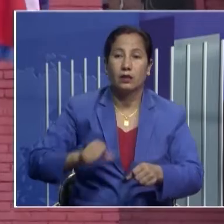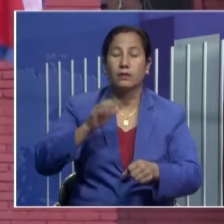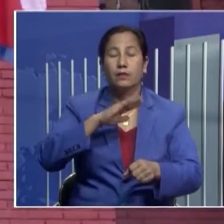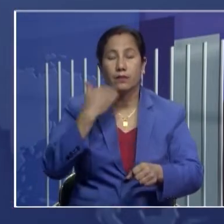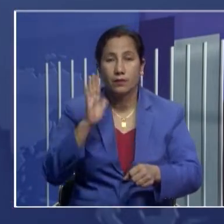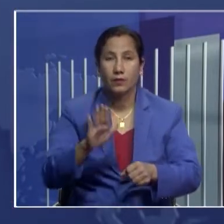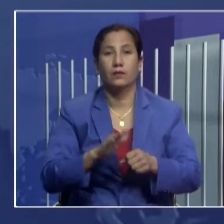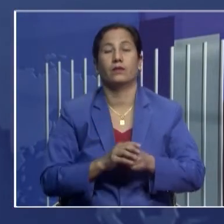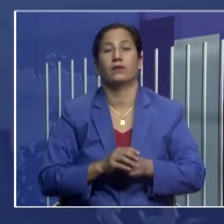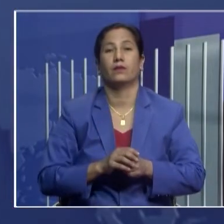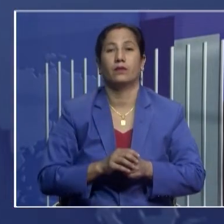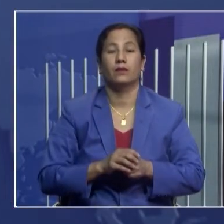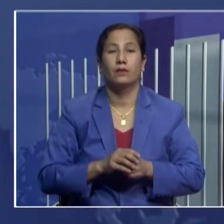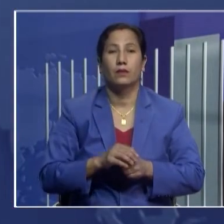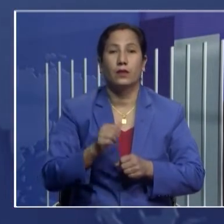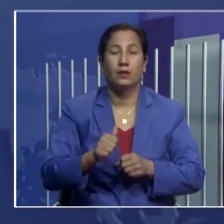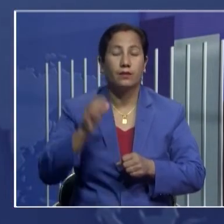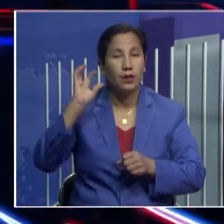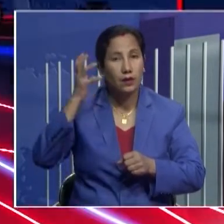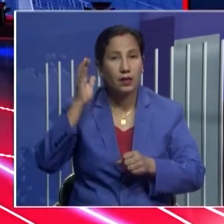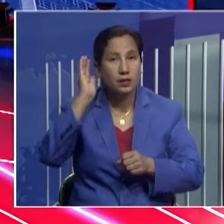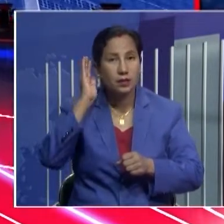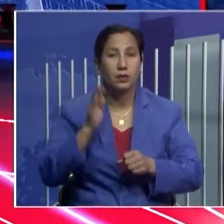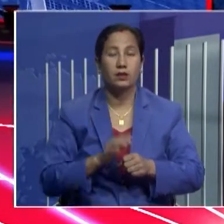छन्। अब अन्तर्राष्ट्रिय समाचार।